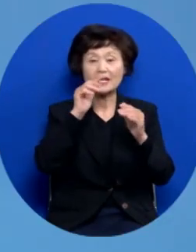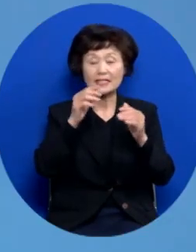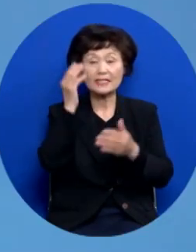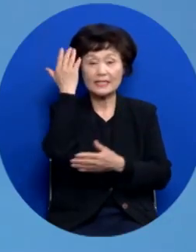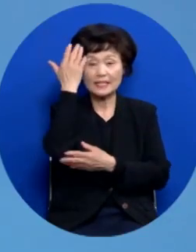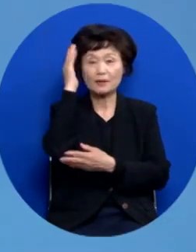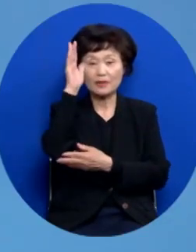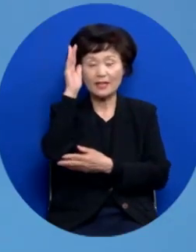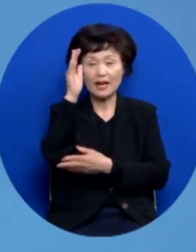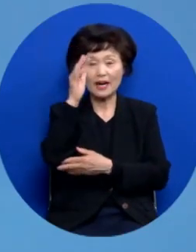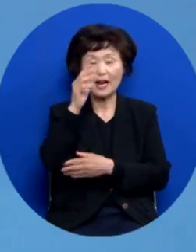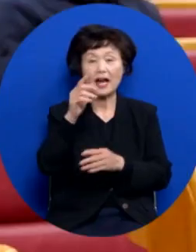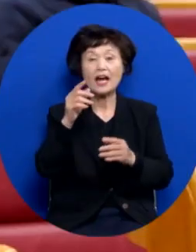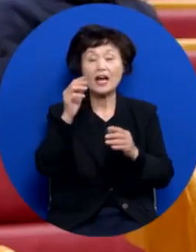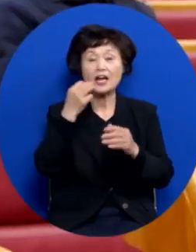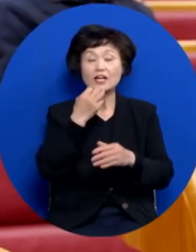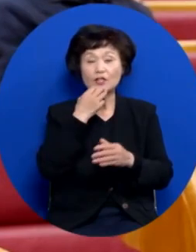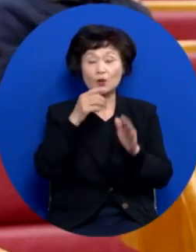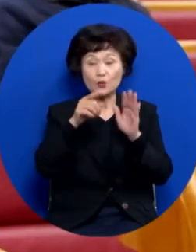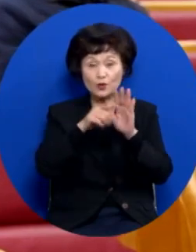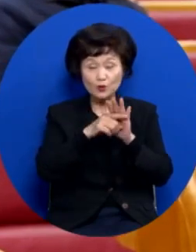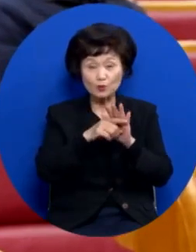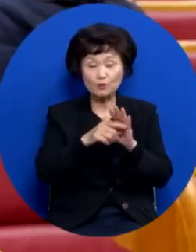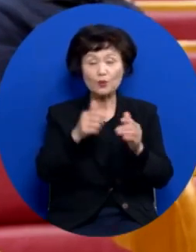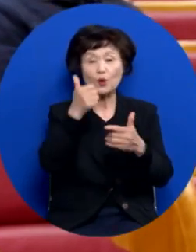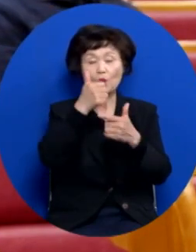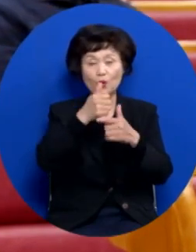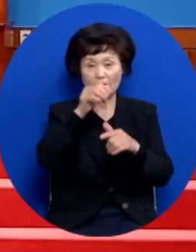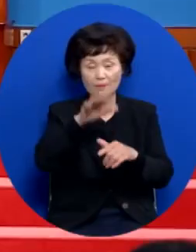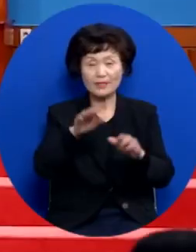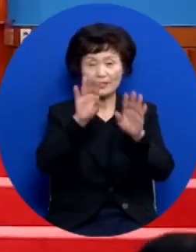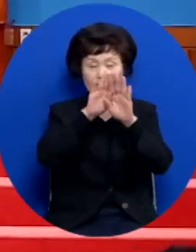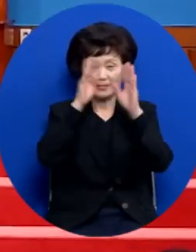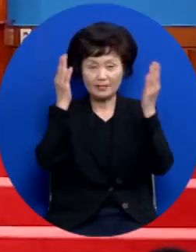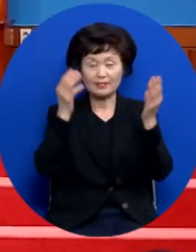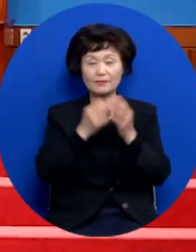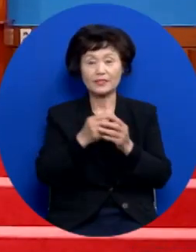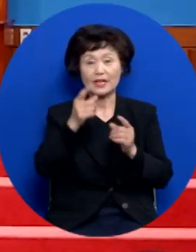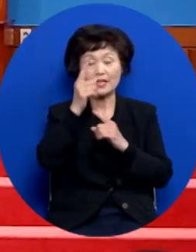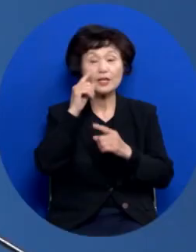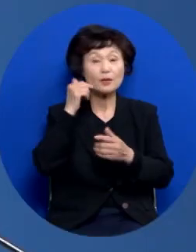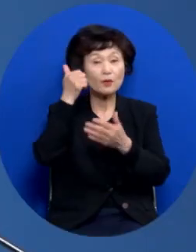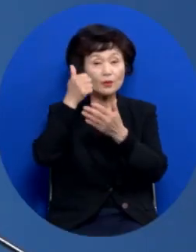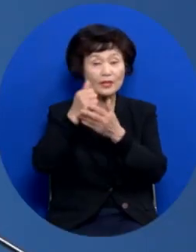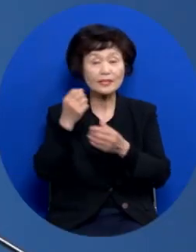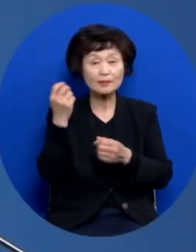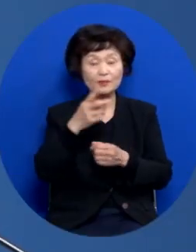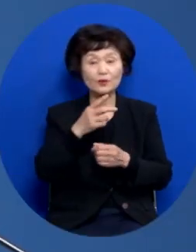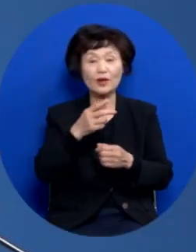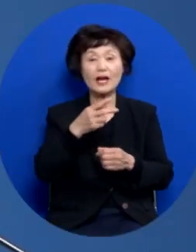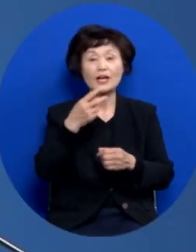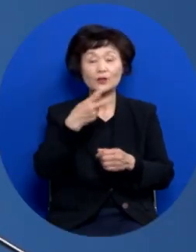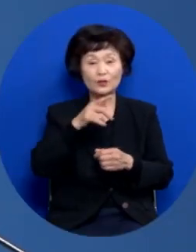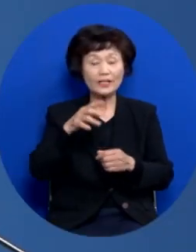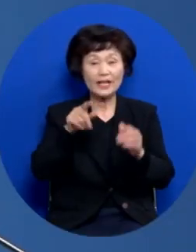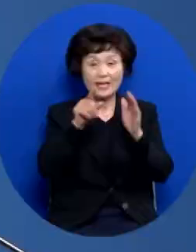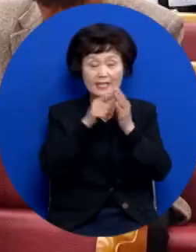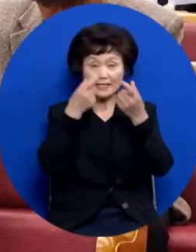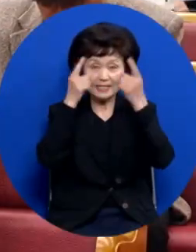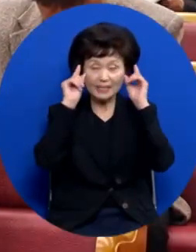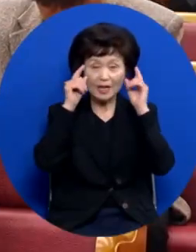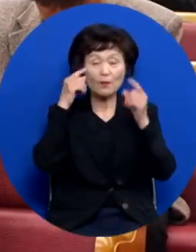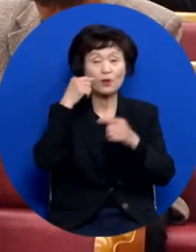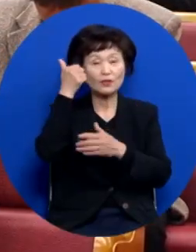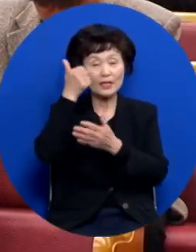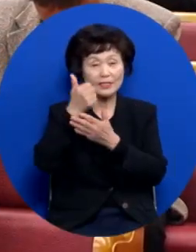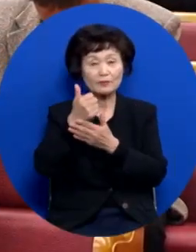이어 호남지역에서 열렸습니다. 세미나에선 총신대 이풍인 교수와 대신대 임종구 목사, 마포중앙교회